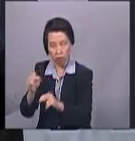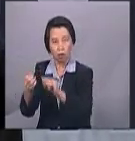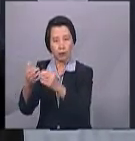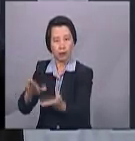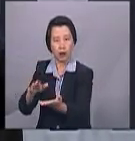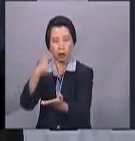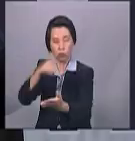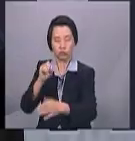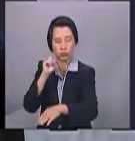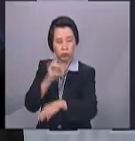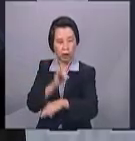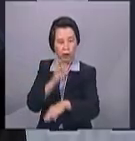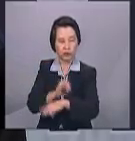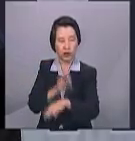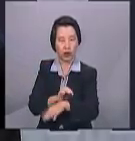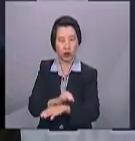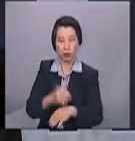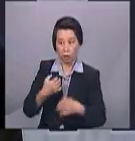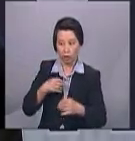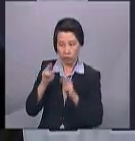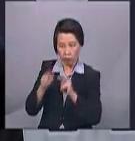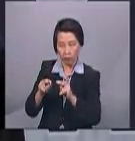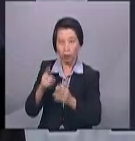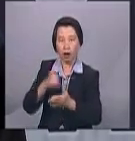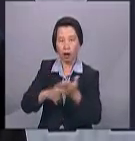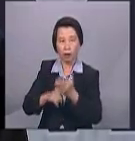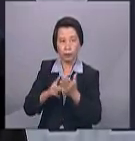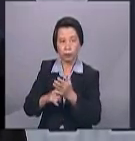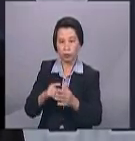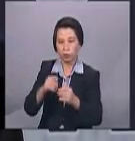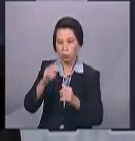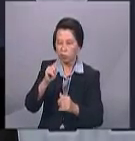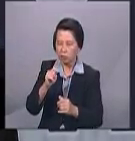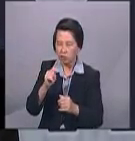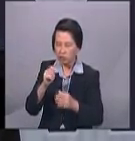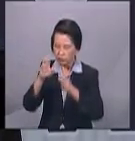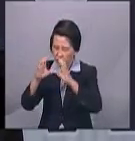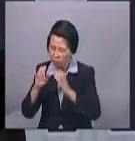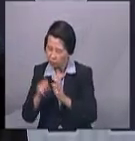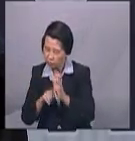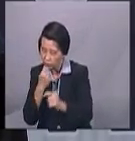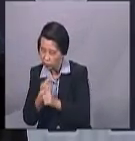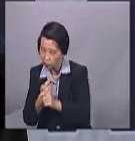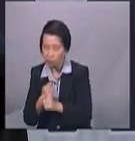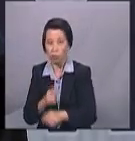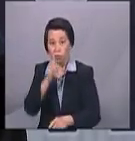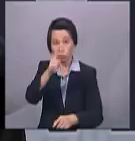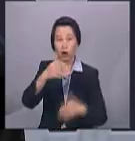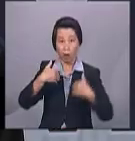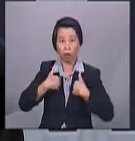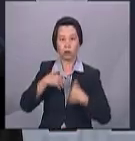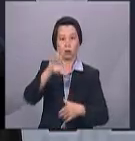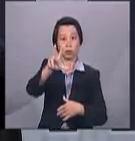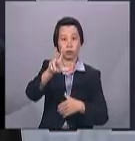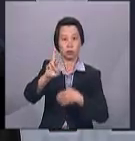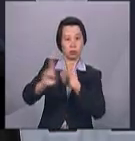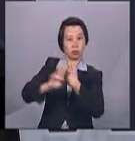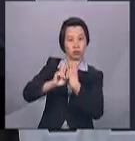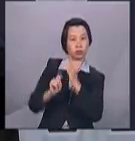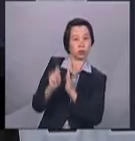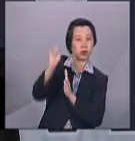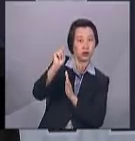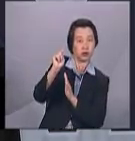kepada kita ada nampak tak trend-trend yang tertentu. Apa yang pasti ialah ada tiga risiko yang tinggi. Yang